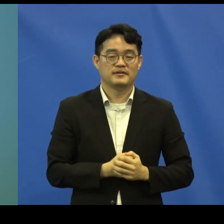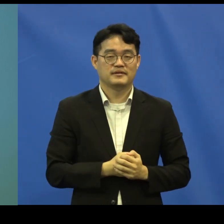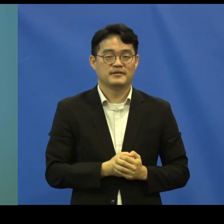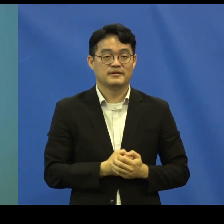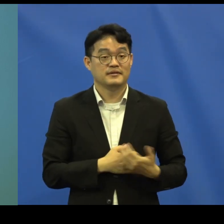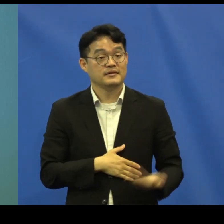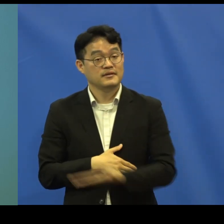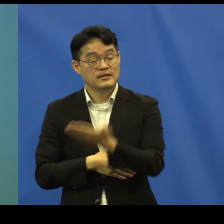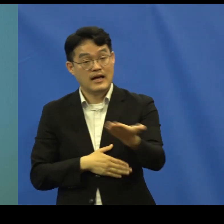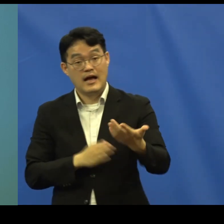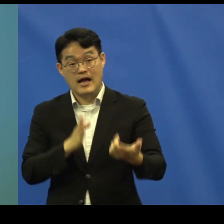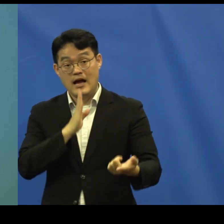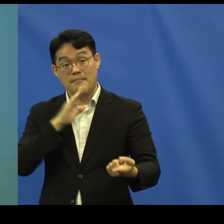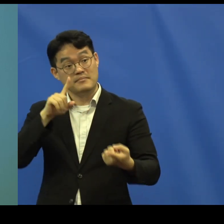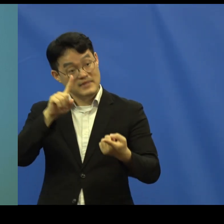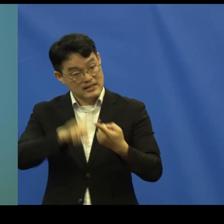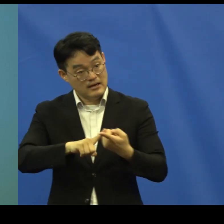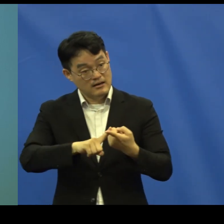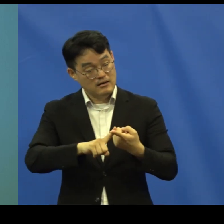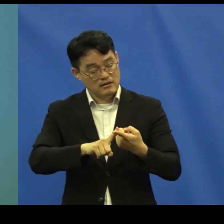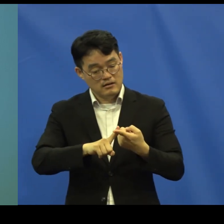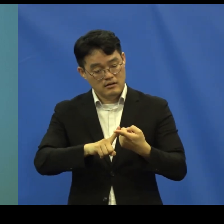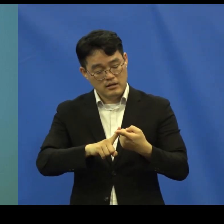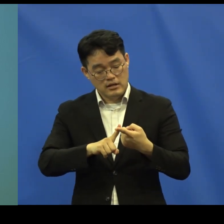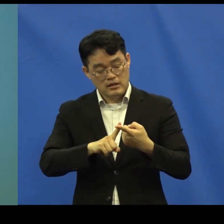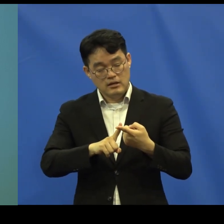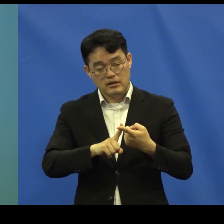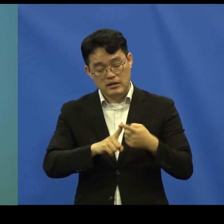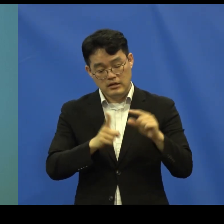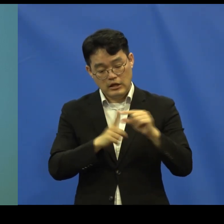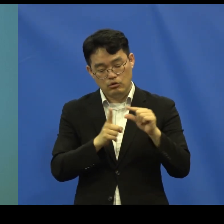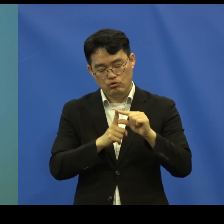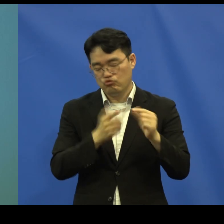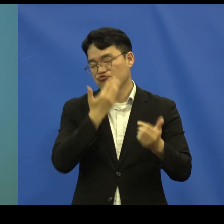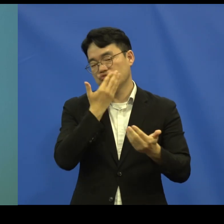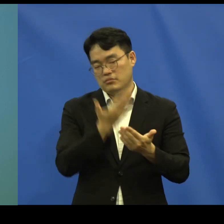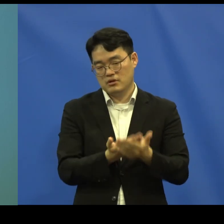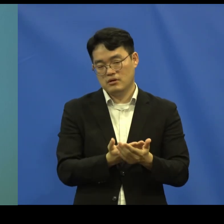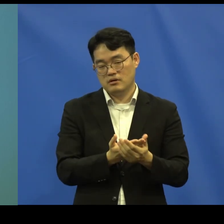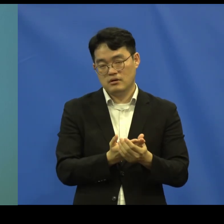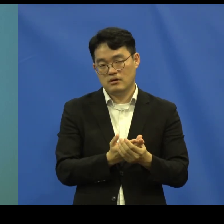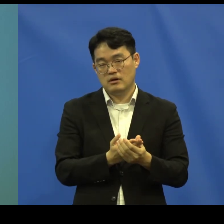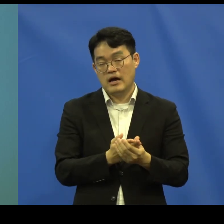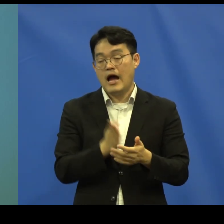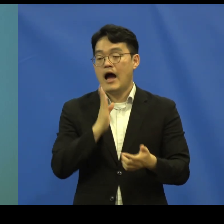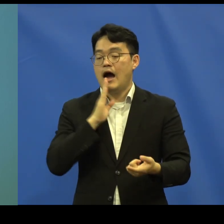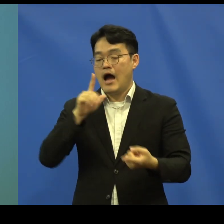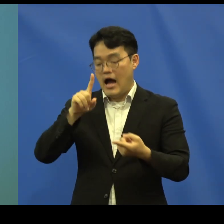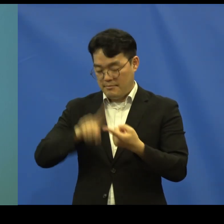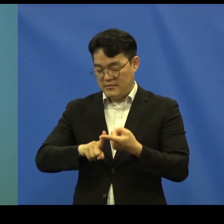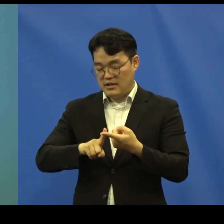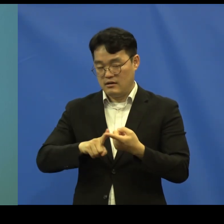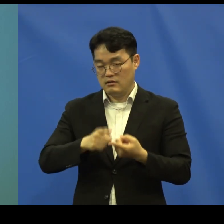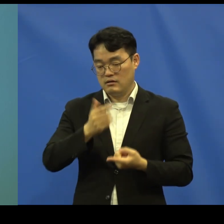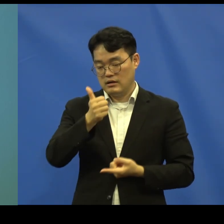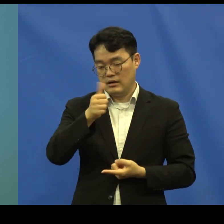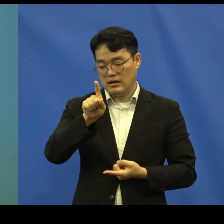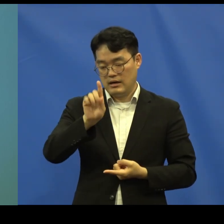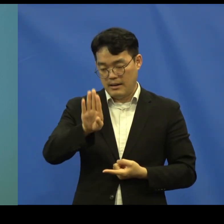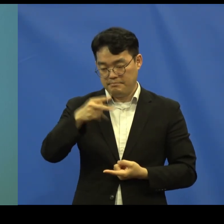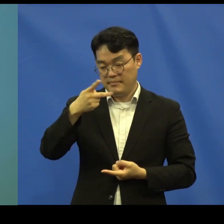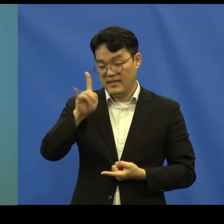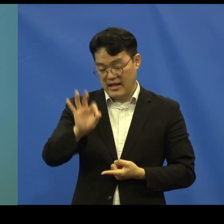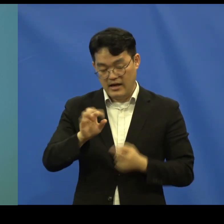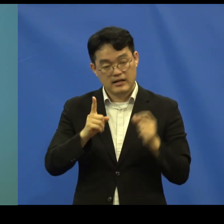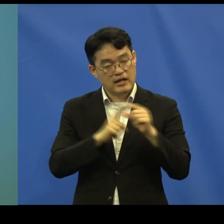이 합당하오니 이 말이 굉장히 중요합니다. 이 합당하오니라고는 이 단어가 영어로 worthy라고 하는 단어예요.